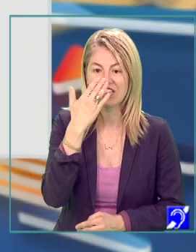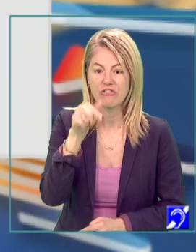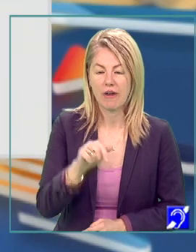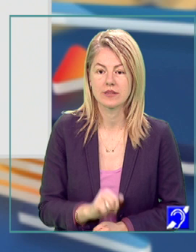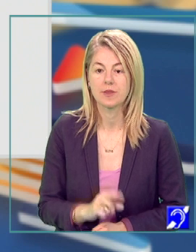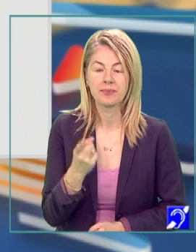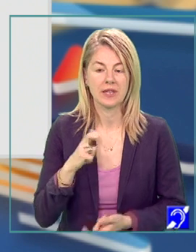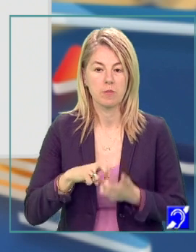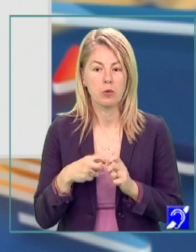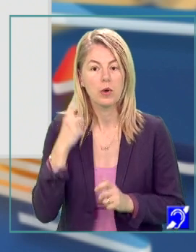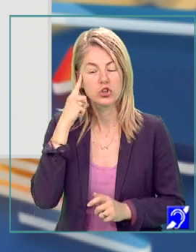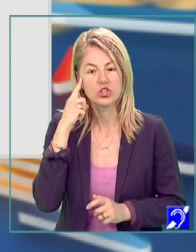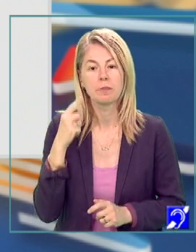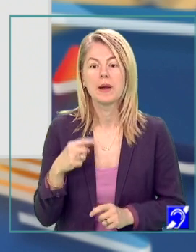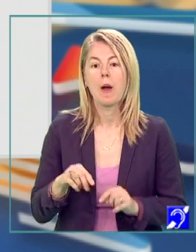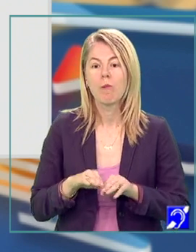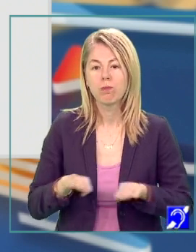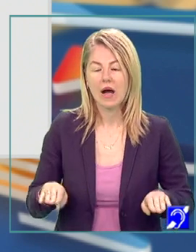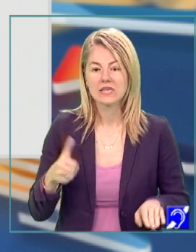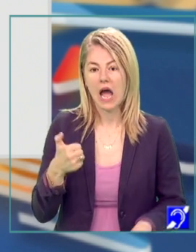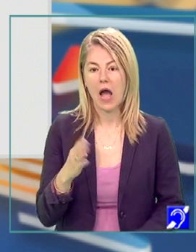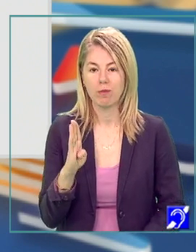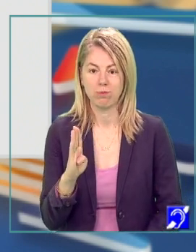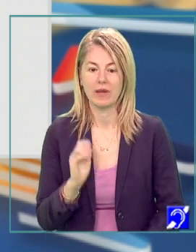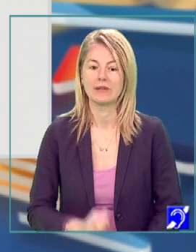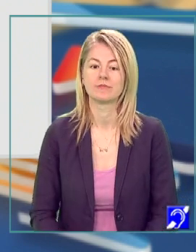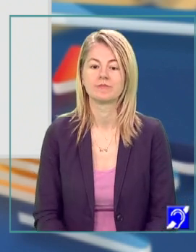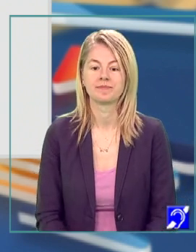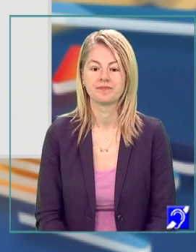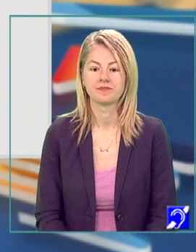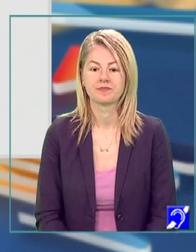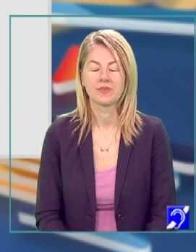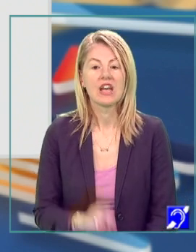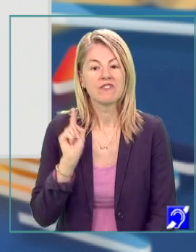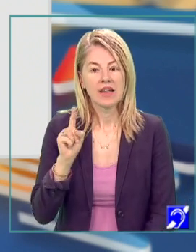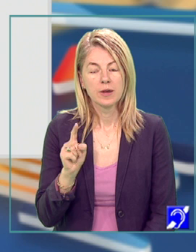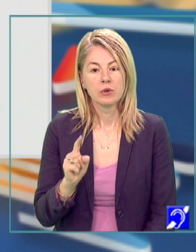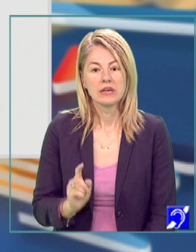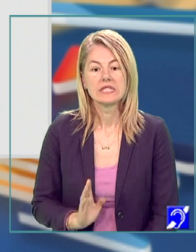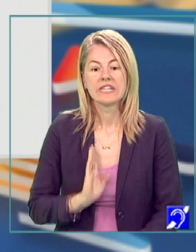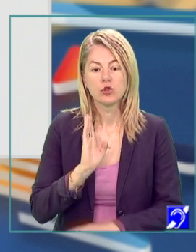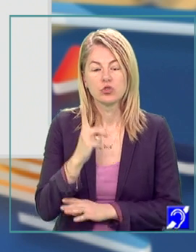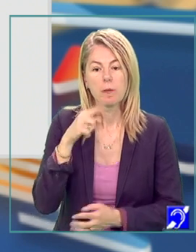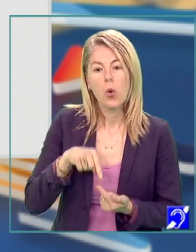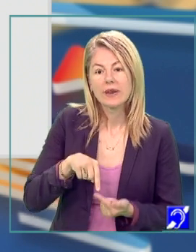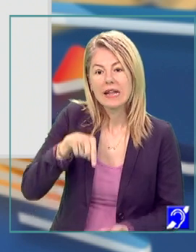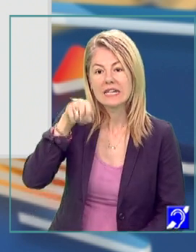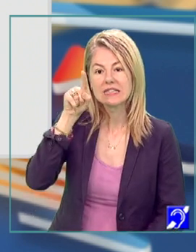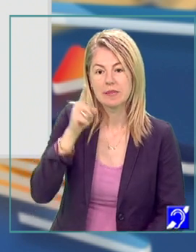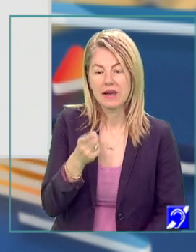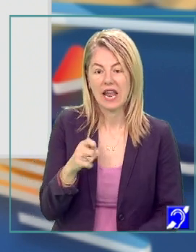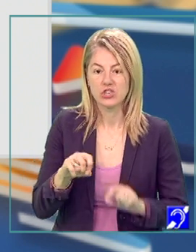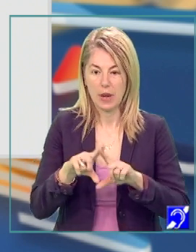problemă, noi cunoaștem baza AB. Să ne considerăm că luăm baza AB. Va trebui să ducem o înălțime în